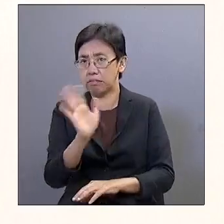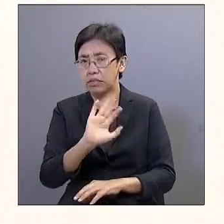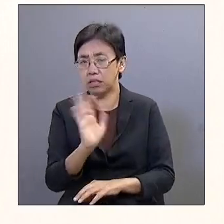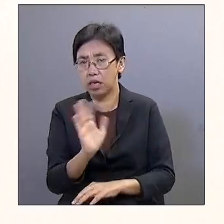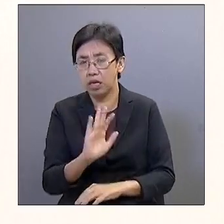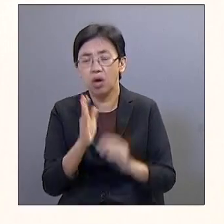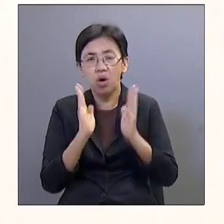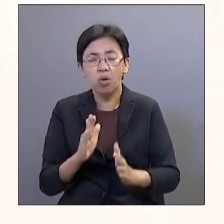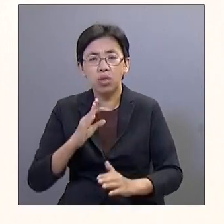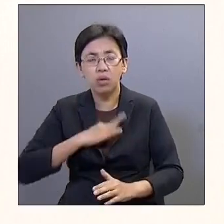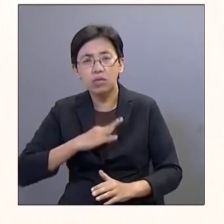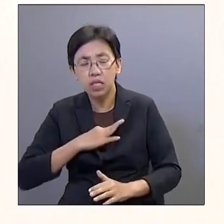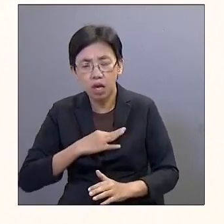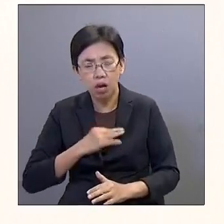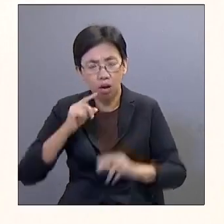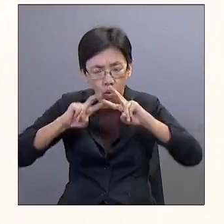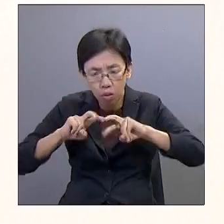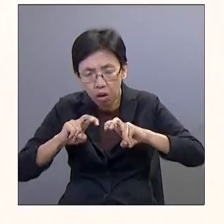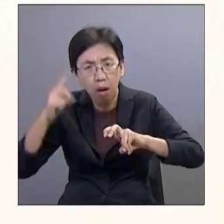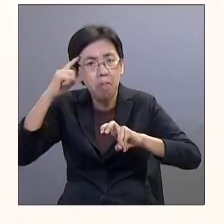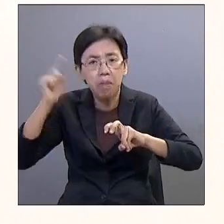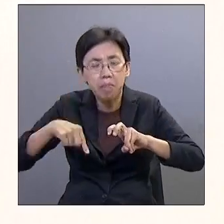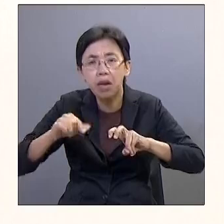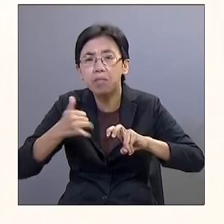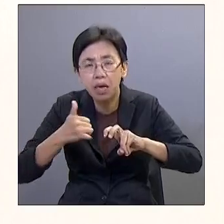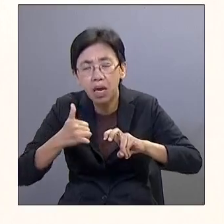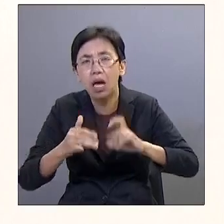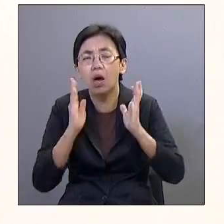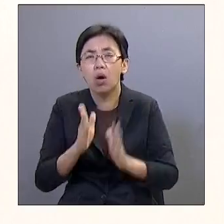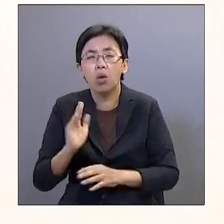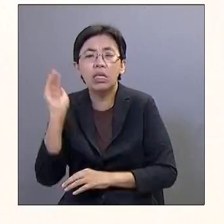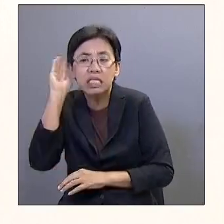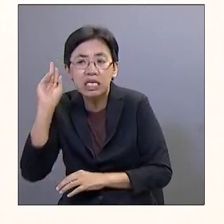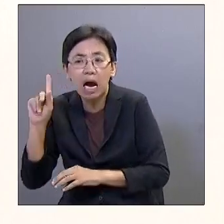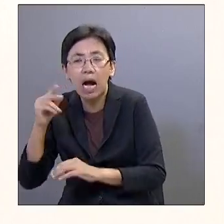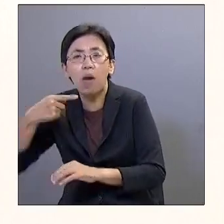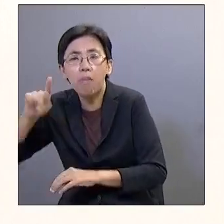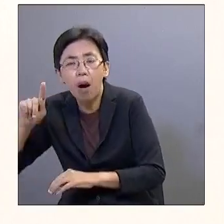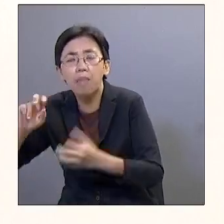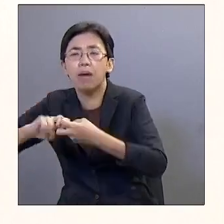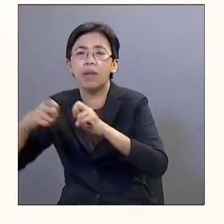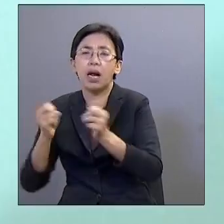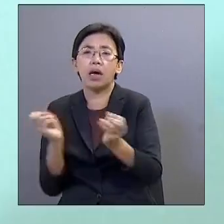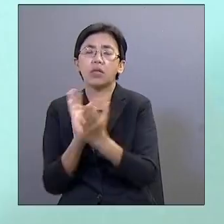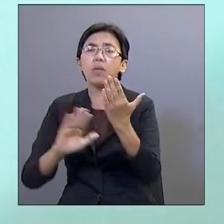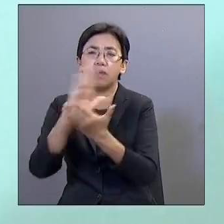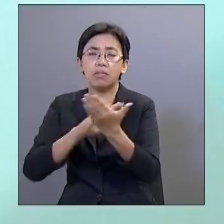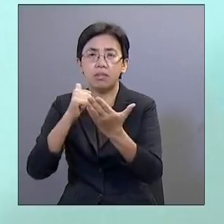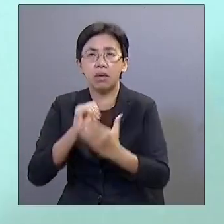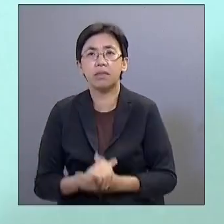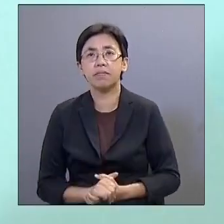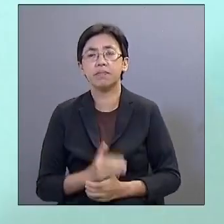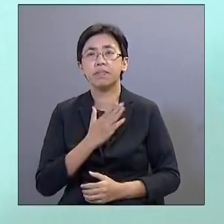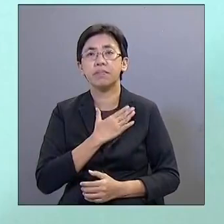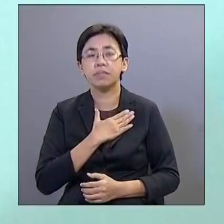นเขาไม่ได้แข็งแกร่งทางการแยกแยะได้เท่ากันทุกคนบางคนอาจจะไปเชื่อข่าวปลอมแล้วมันสร้างผลกระทบกับประเทศชาติได้นะ อย่างรายการเราอะมีช่วง